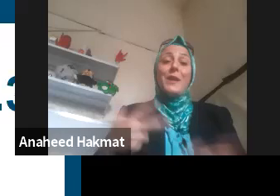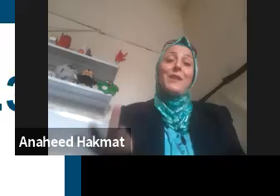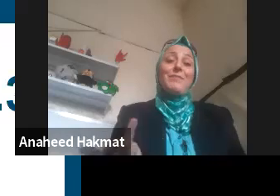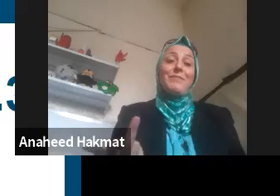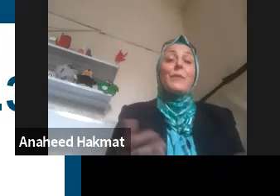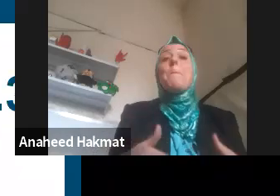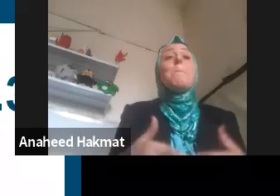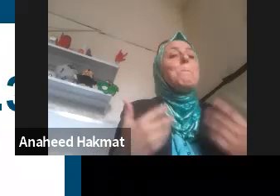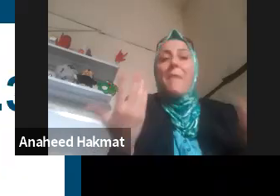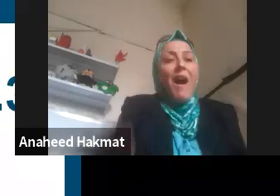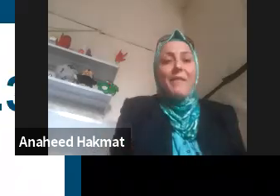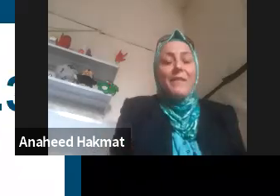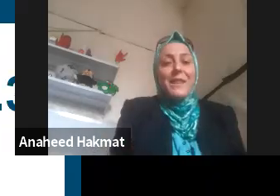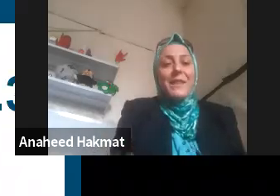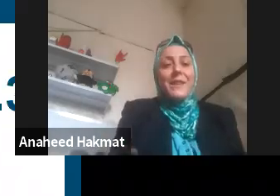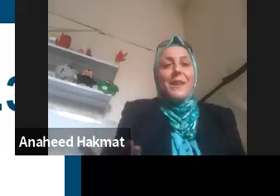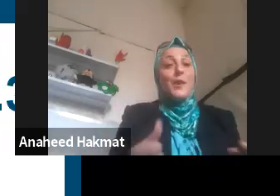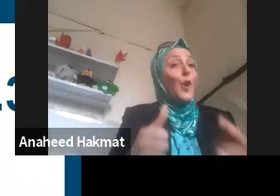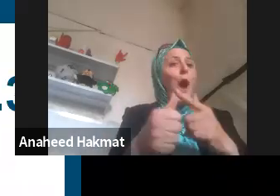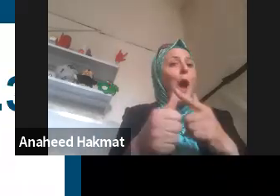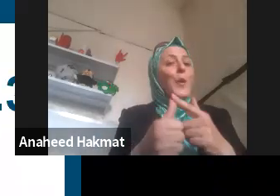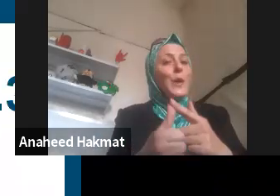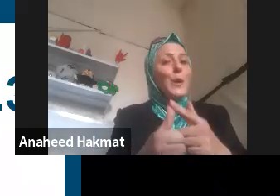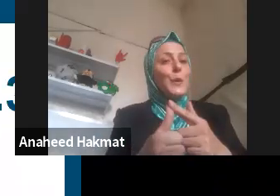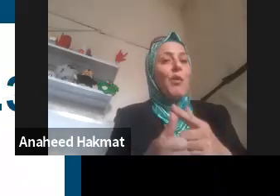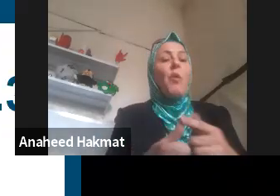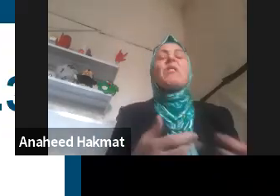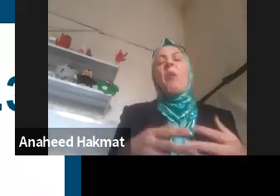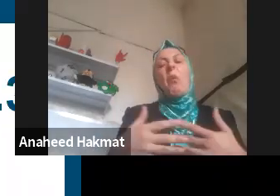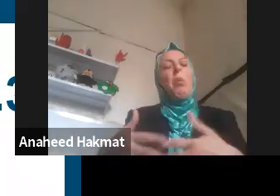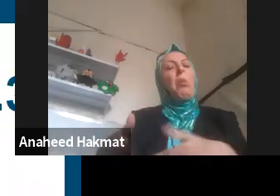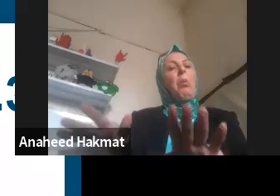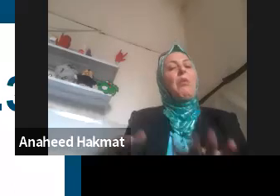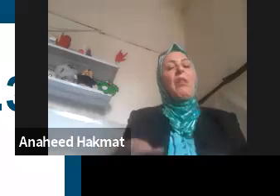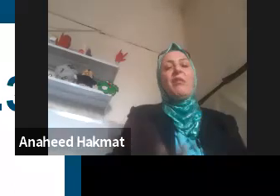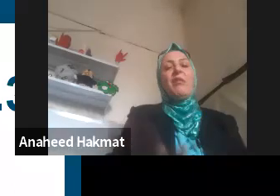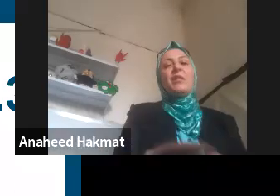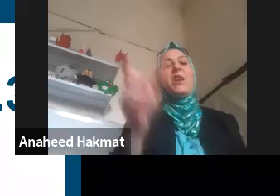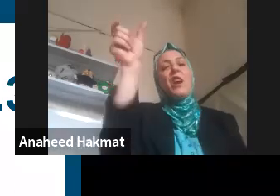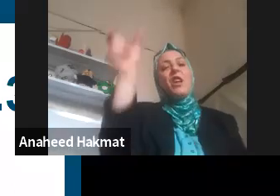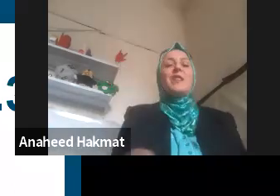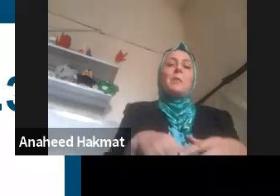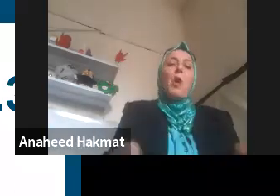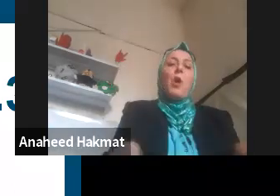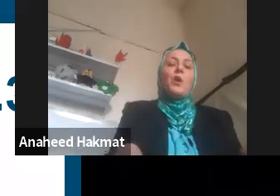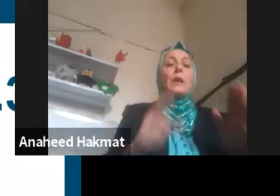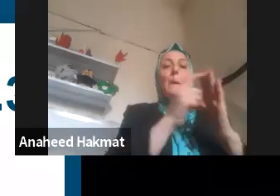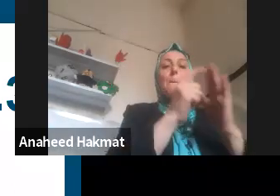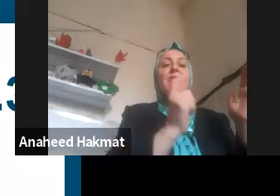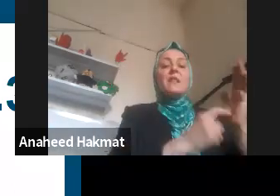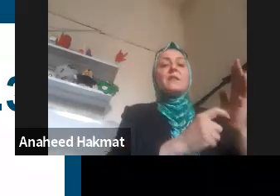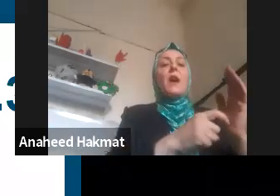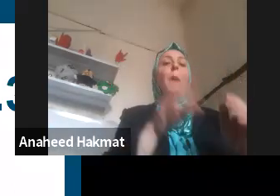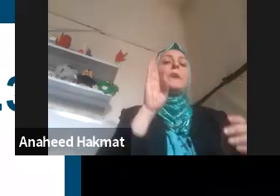ما عم نعطي أولوية، وعم يكون في إهمال لطلاب ذوي الإعاقة من قبل نظام التعليم، من قبل الوزارة